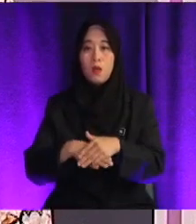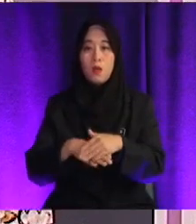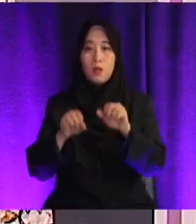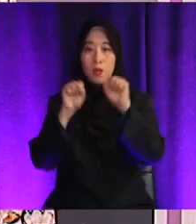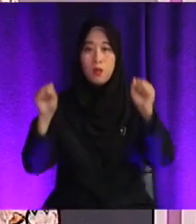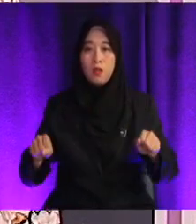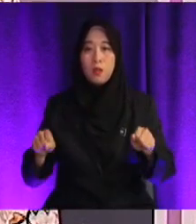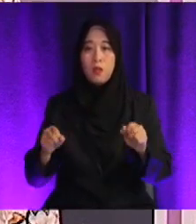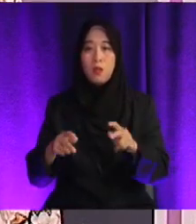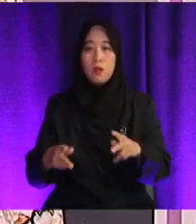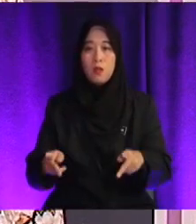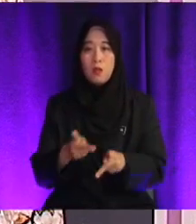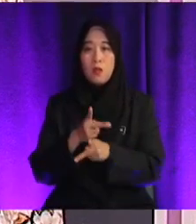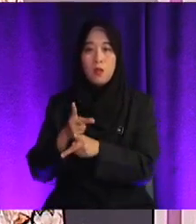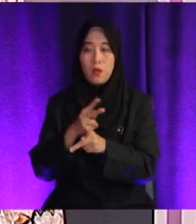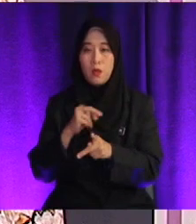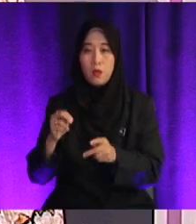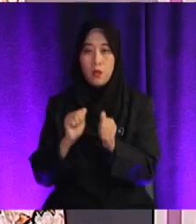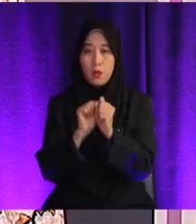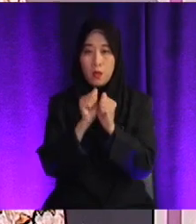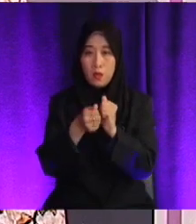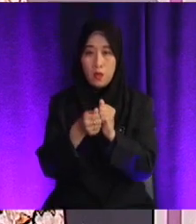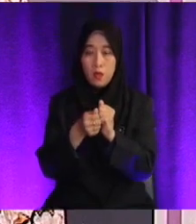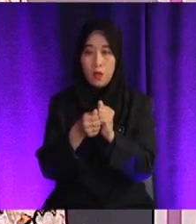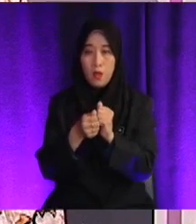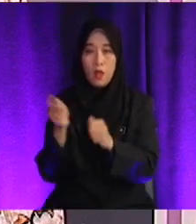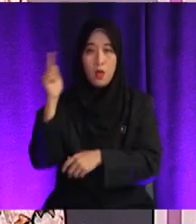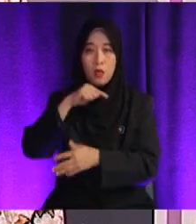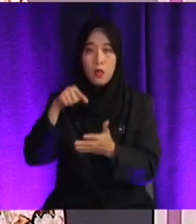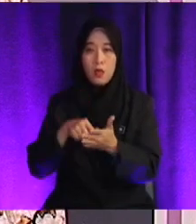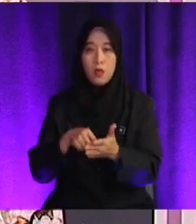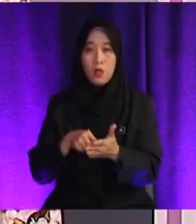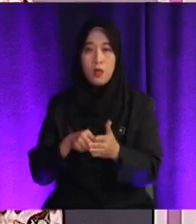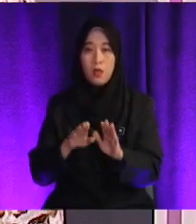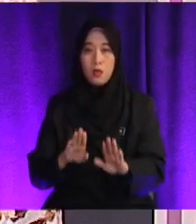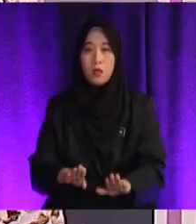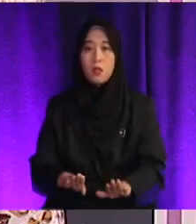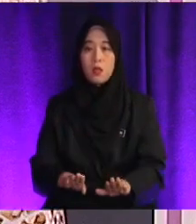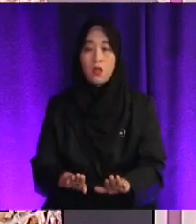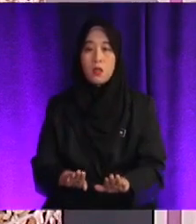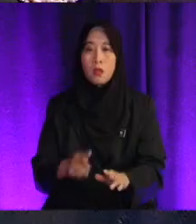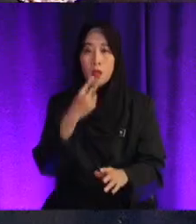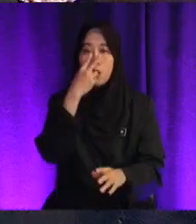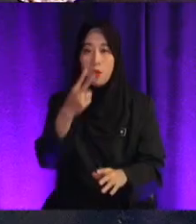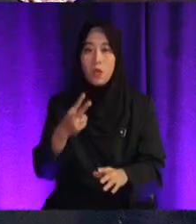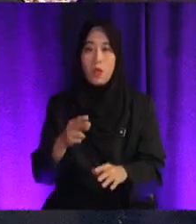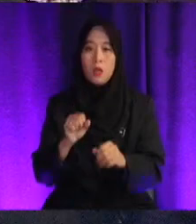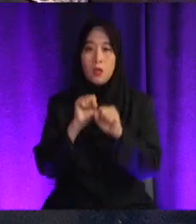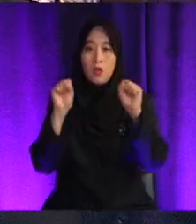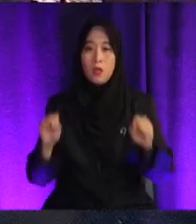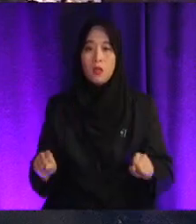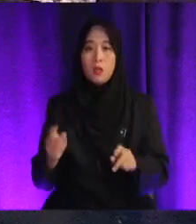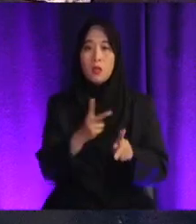Tapi hari ini saya akan tekankan pada sistem kawalan manual. Okey, kita terus ya. Okey,